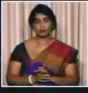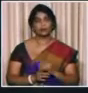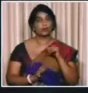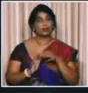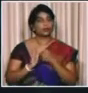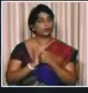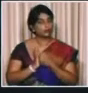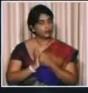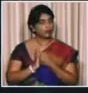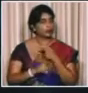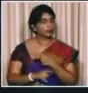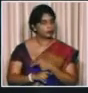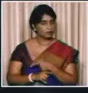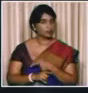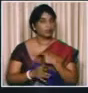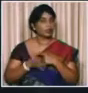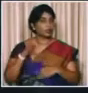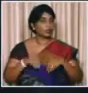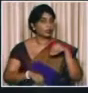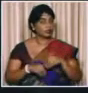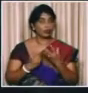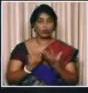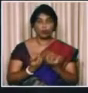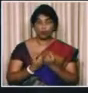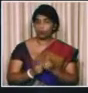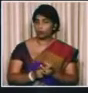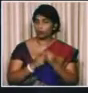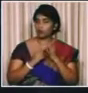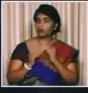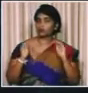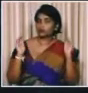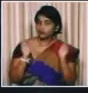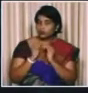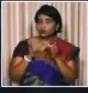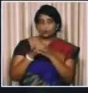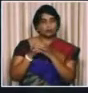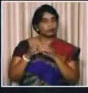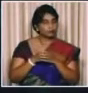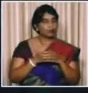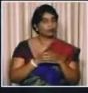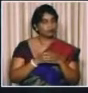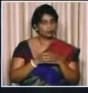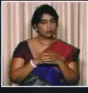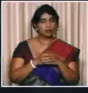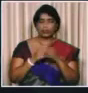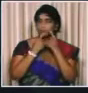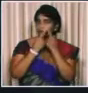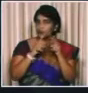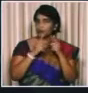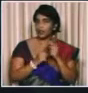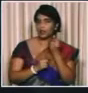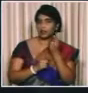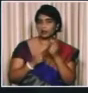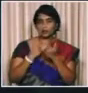ඒ ගරුත්වය දේශපාලන වමනාවන් මත ඉතා කුඩා කණ්ඩායම් විවිධ